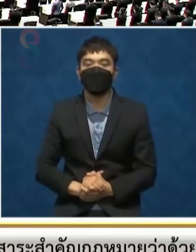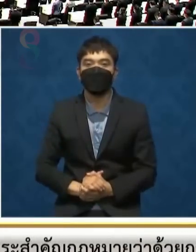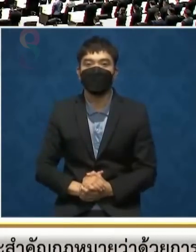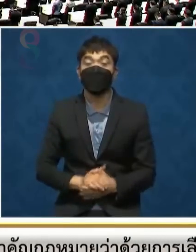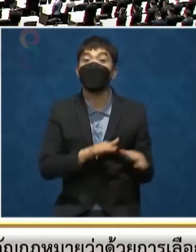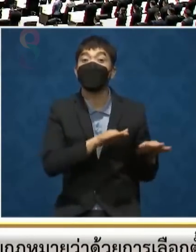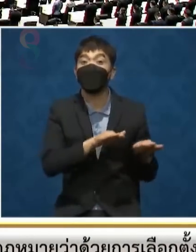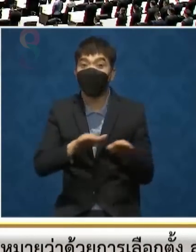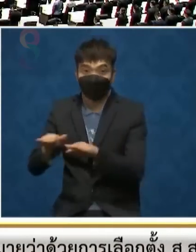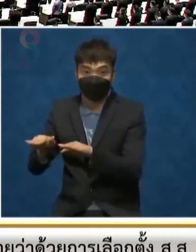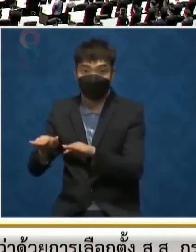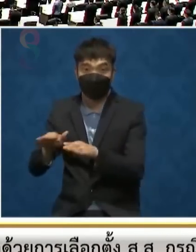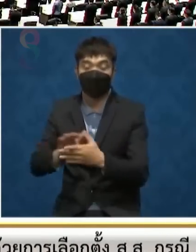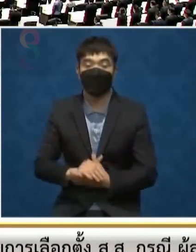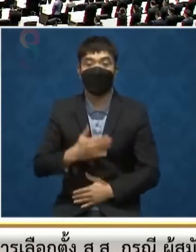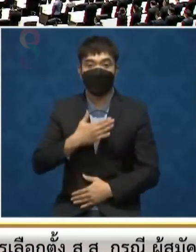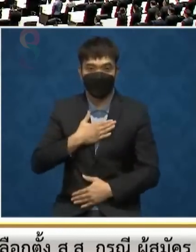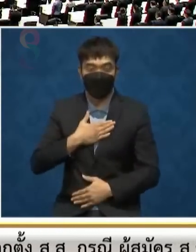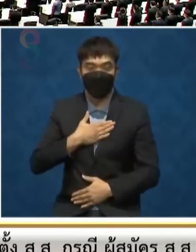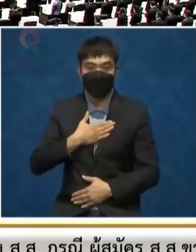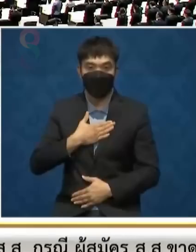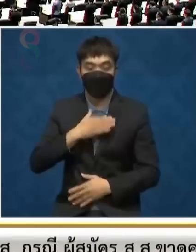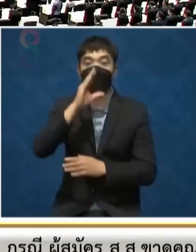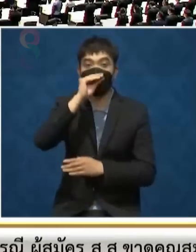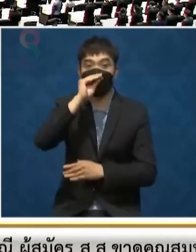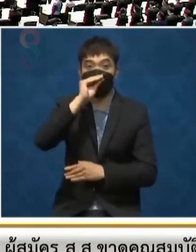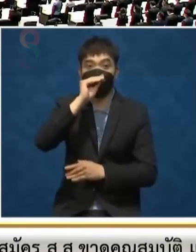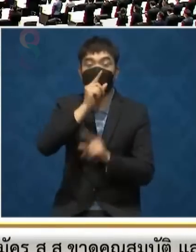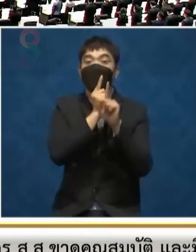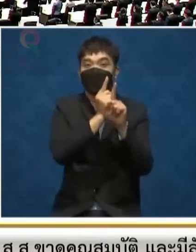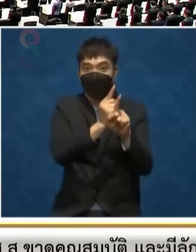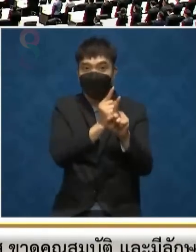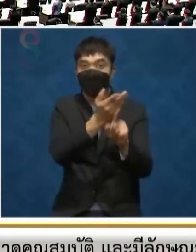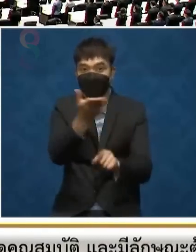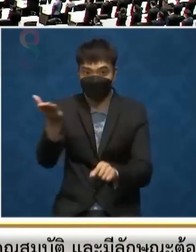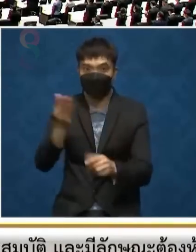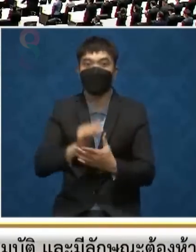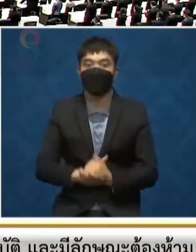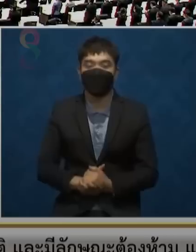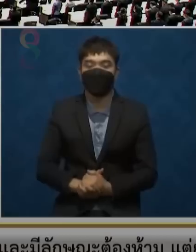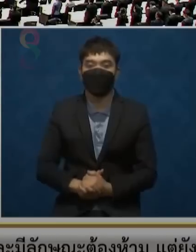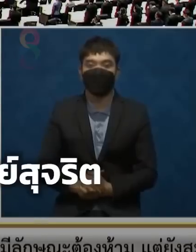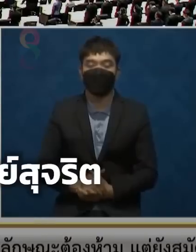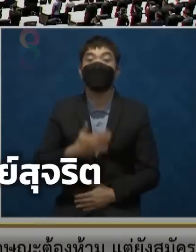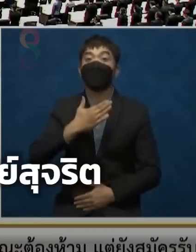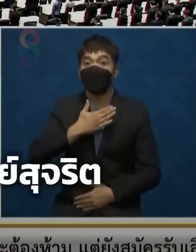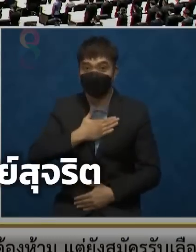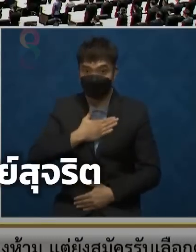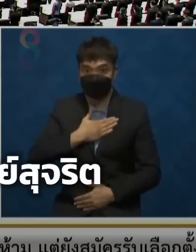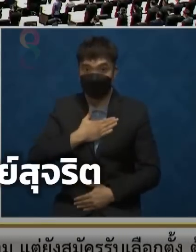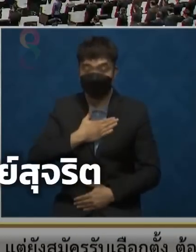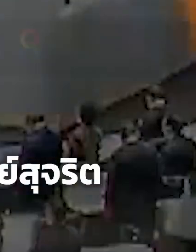เมื่อพร้อมแล้วของขอนำท่านปฏิญาณตนนะครับข้าพเจ้า